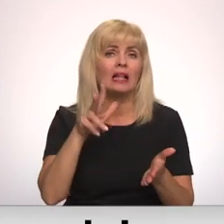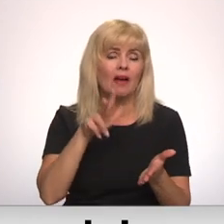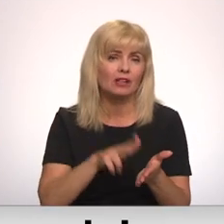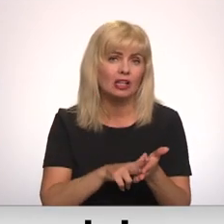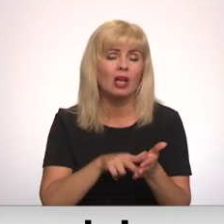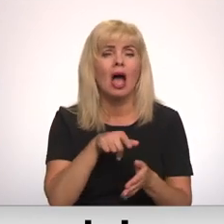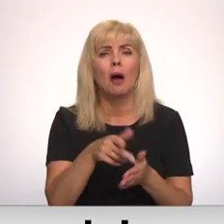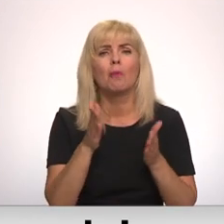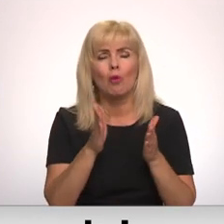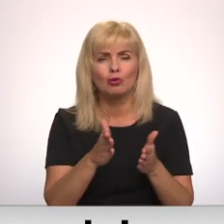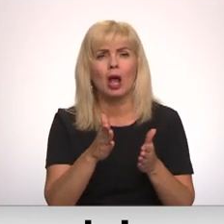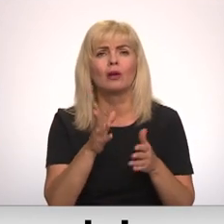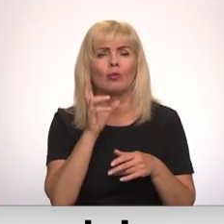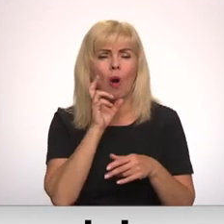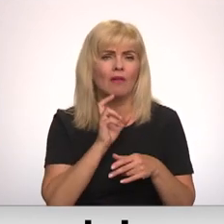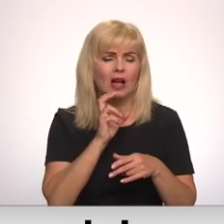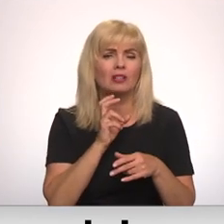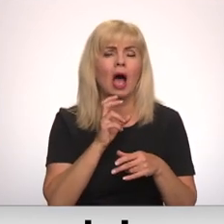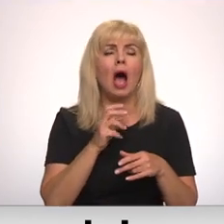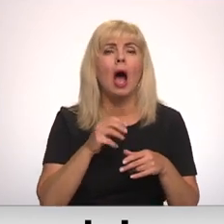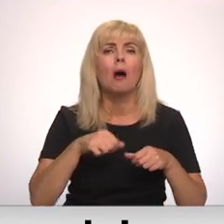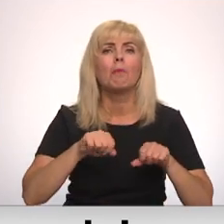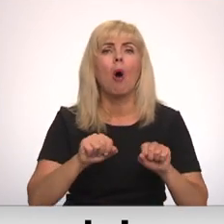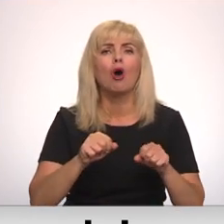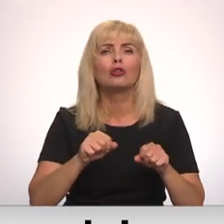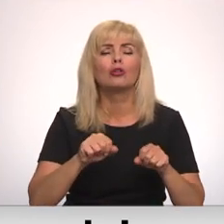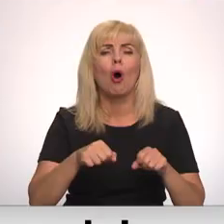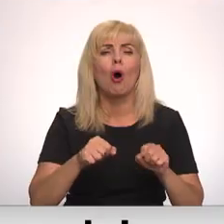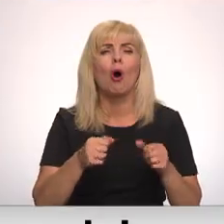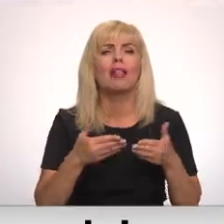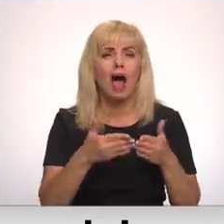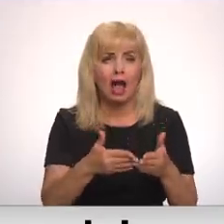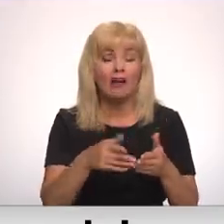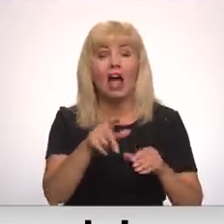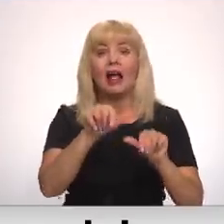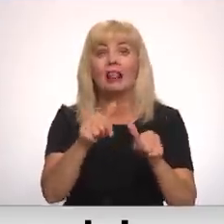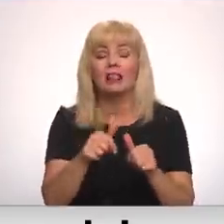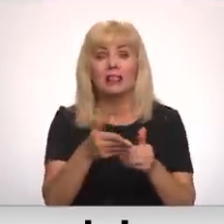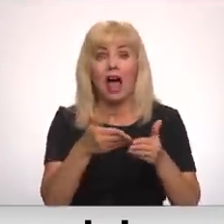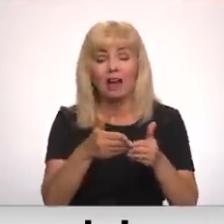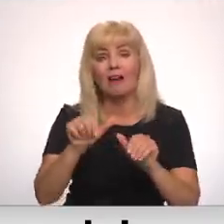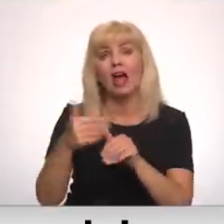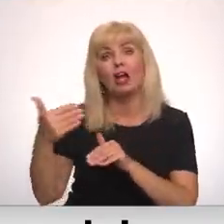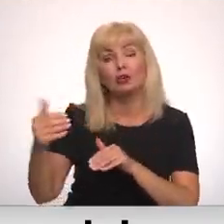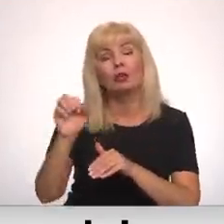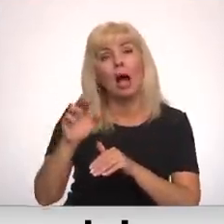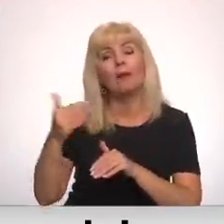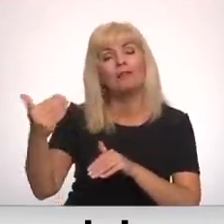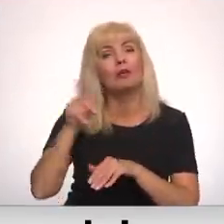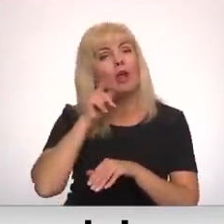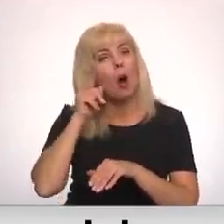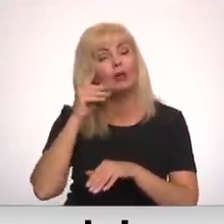jau mūžībā aizgājuša ūdens motosportista laiva, bet šī laiva veidota tieši Amandai atbilstošās jauniešu